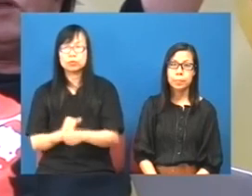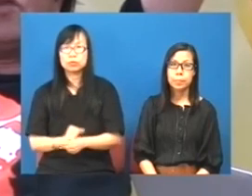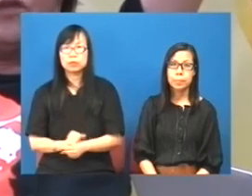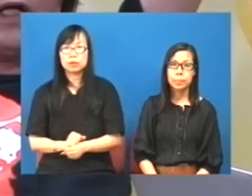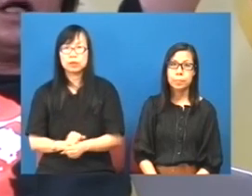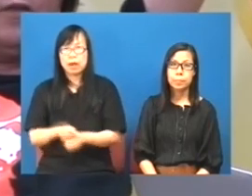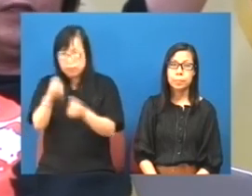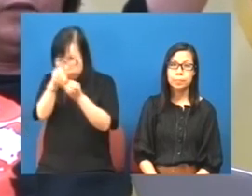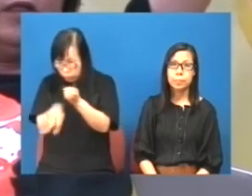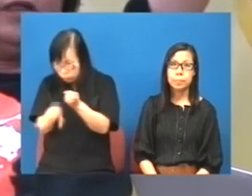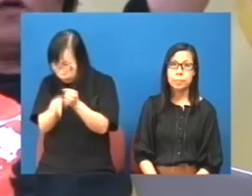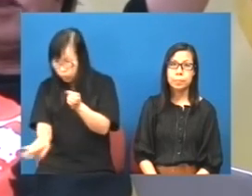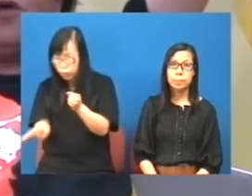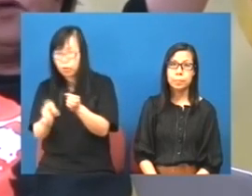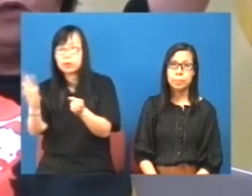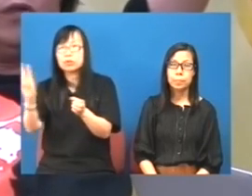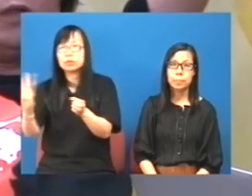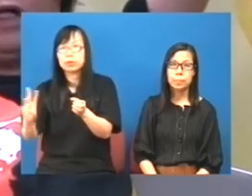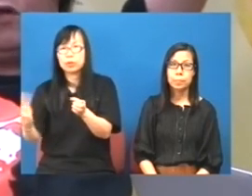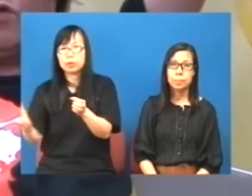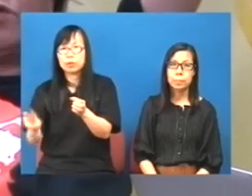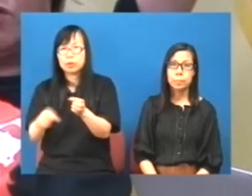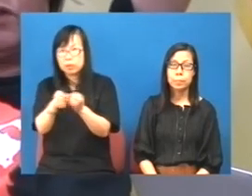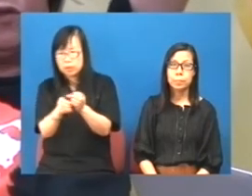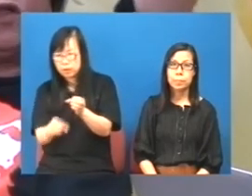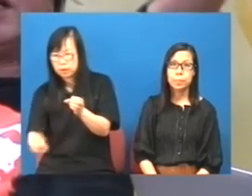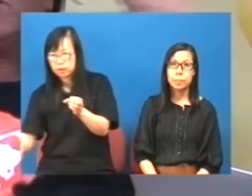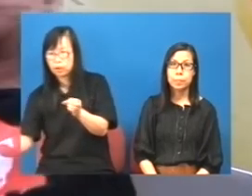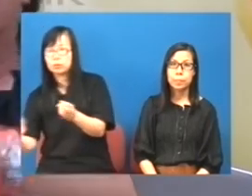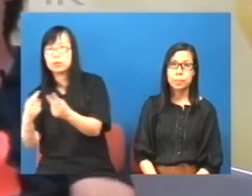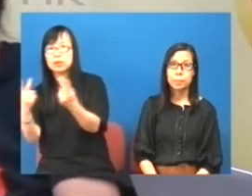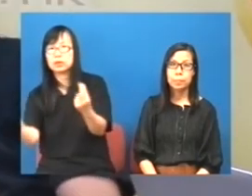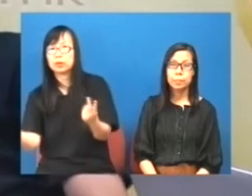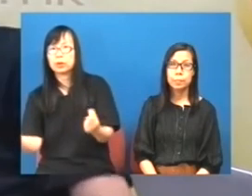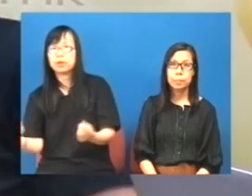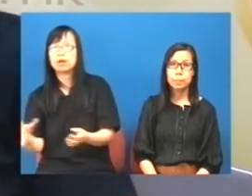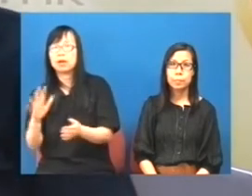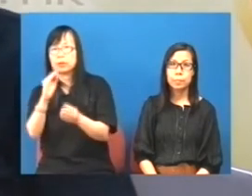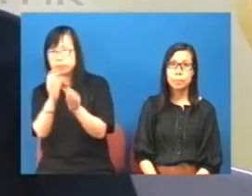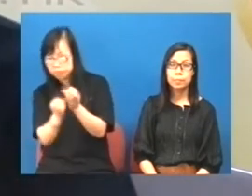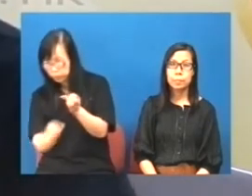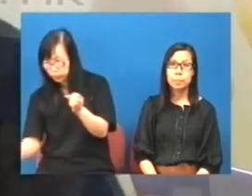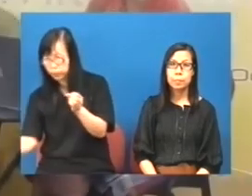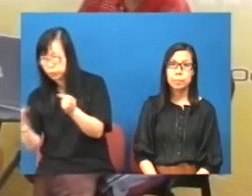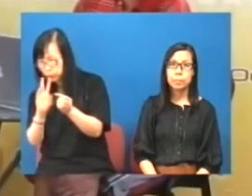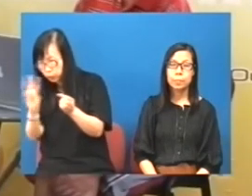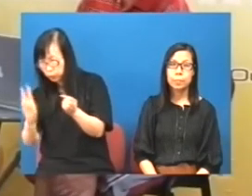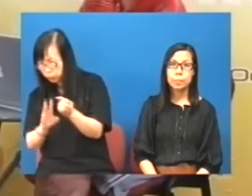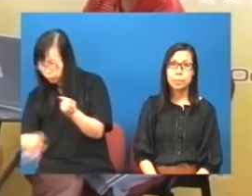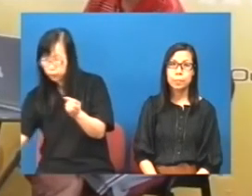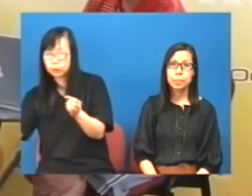疏水石在下面讓那些水過了草之外然後你可以走第二人家都有